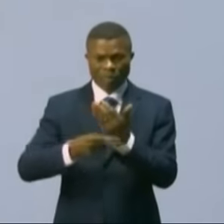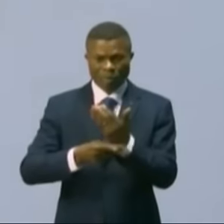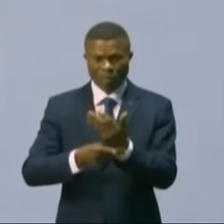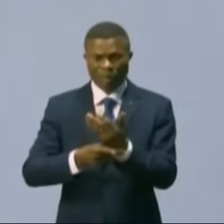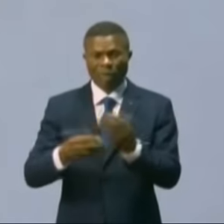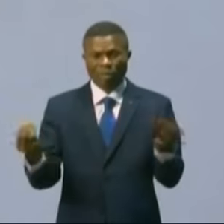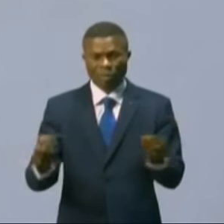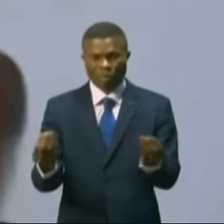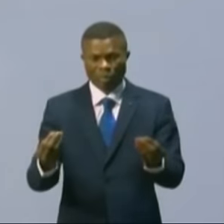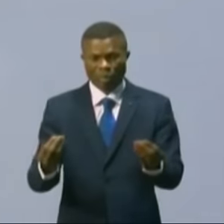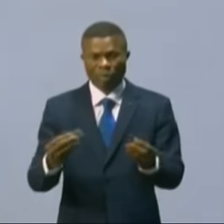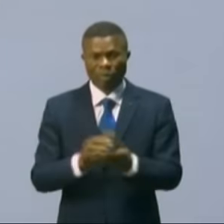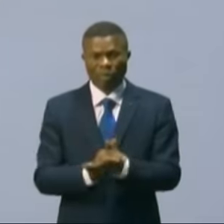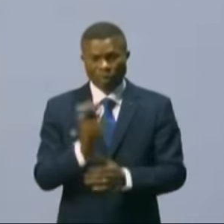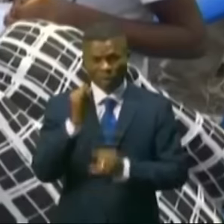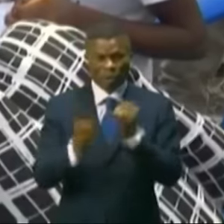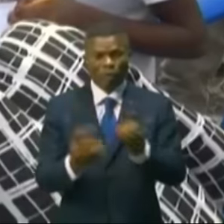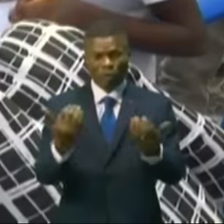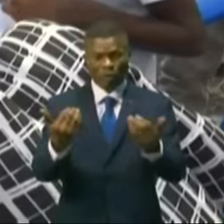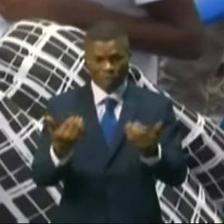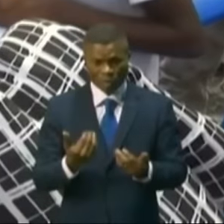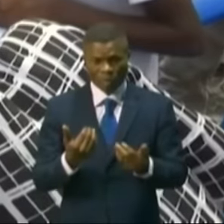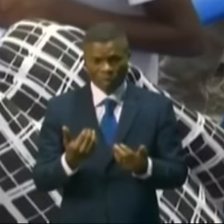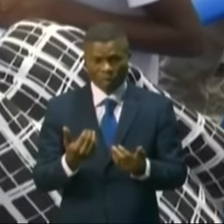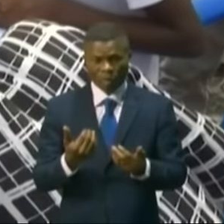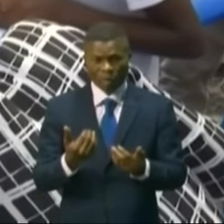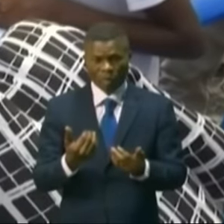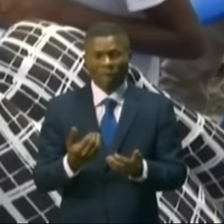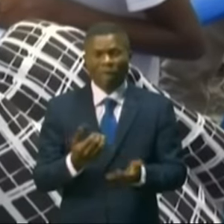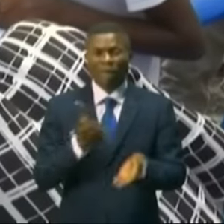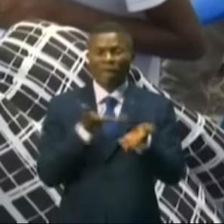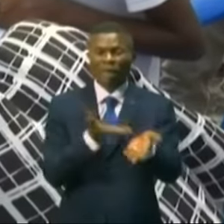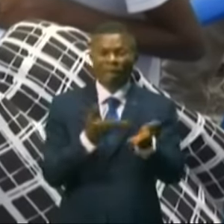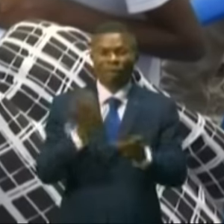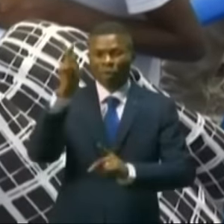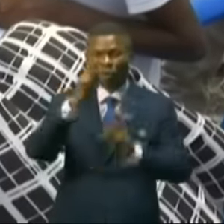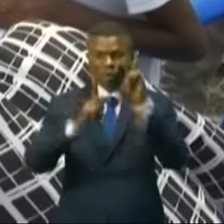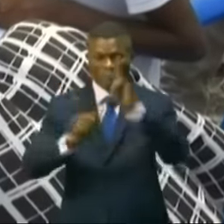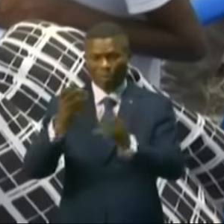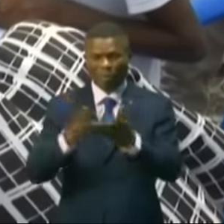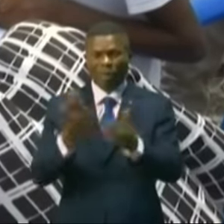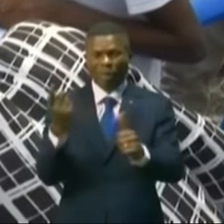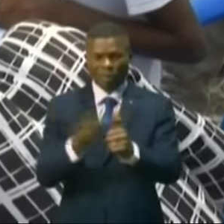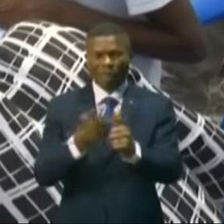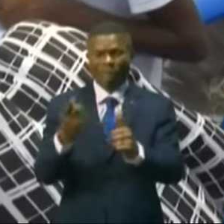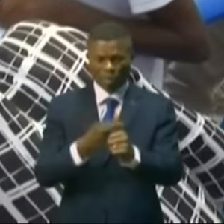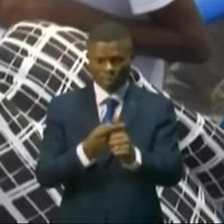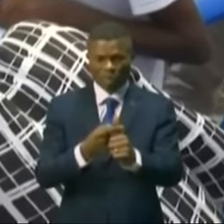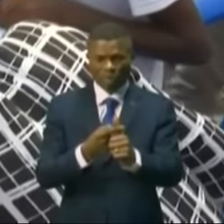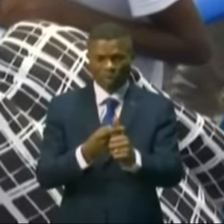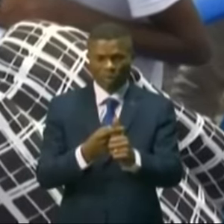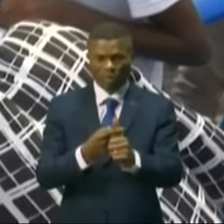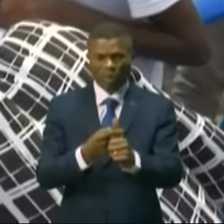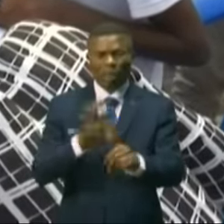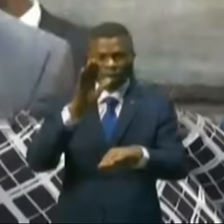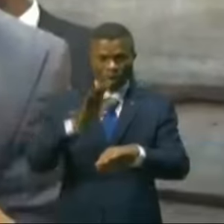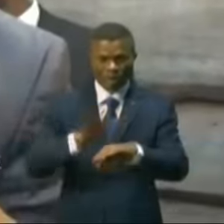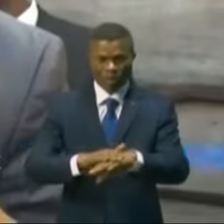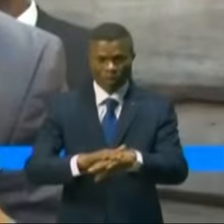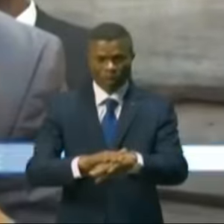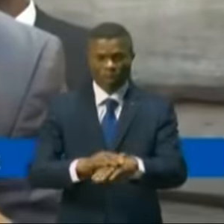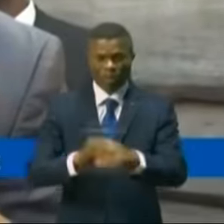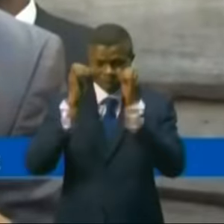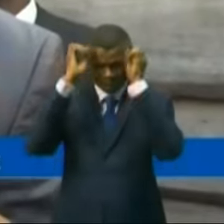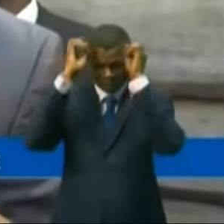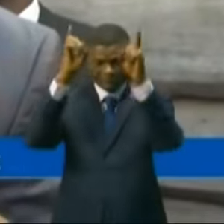que si vous voulez détruire un peuple, il suffit simplement de toucher à